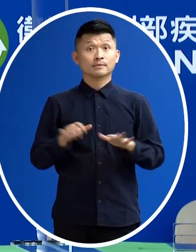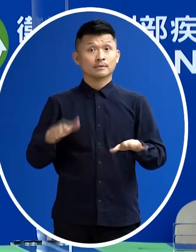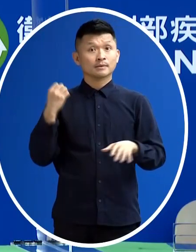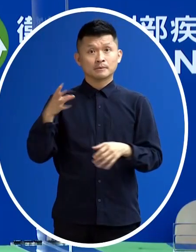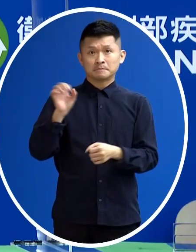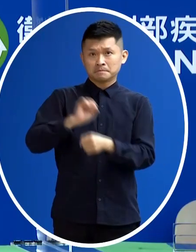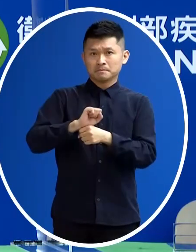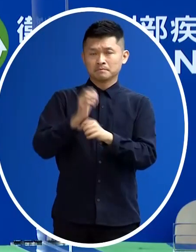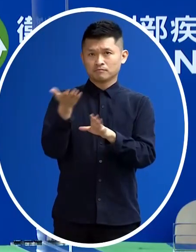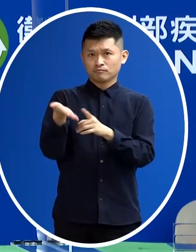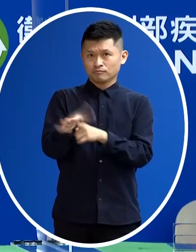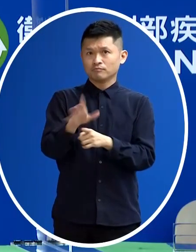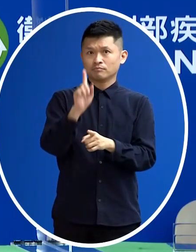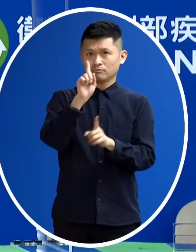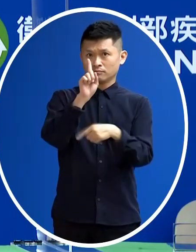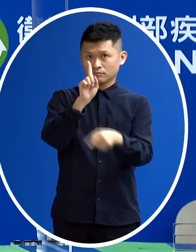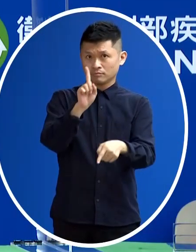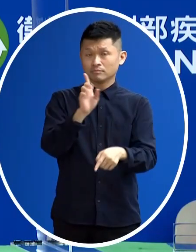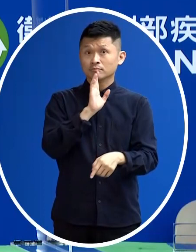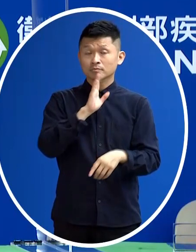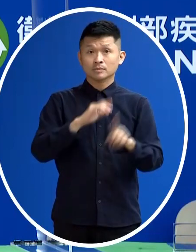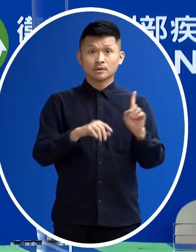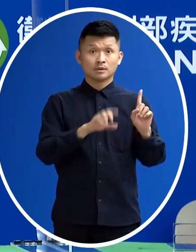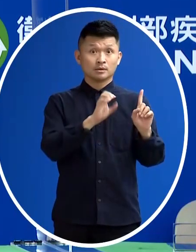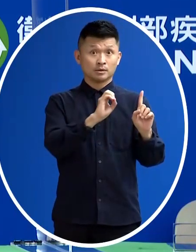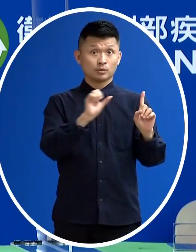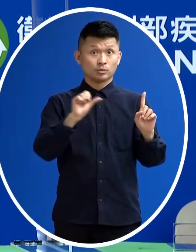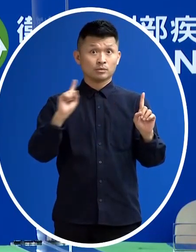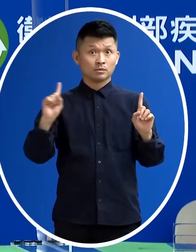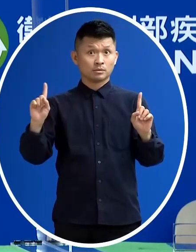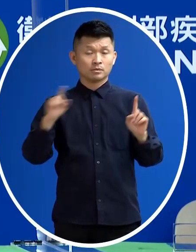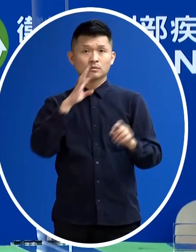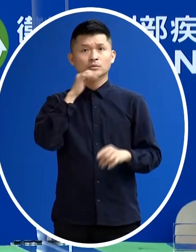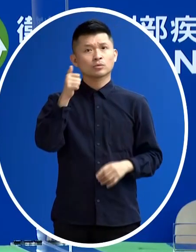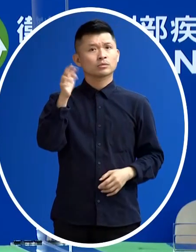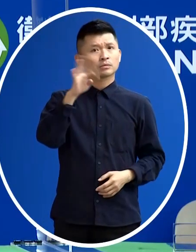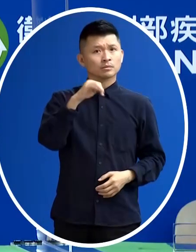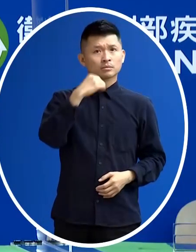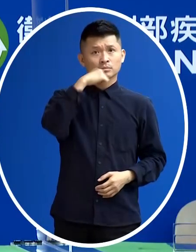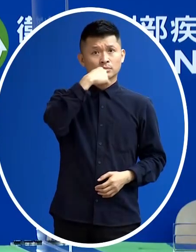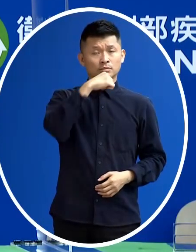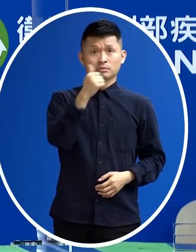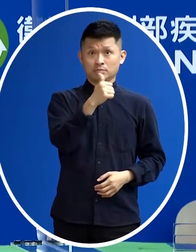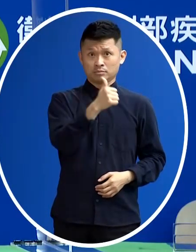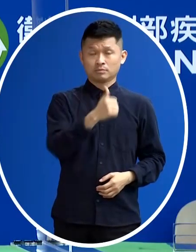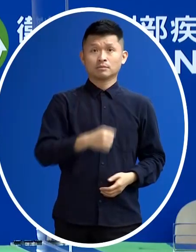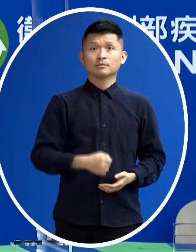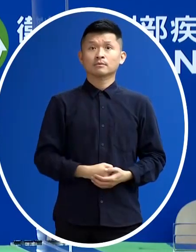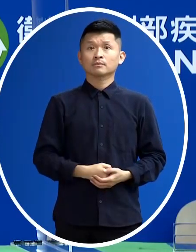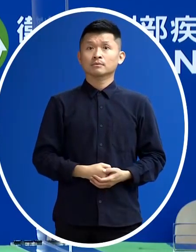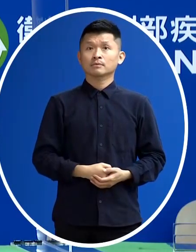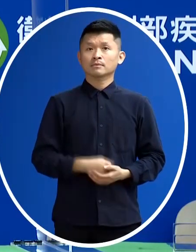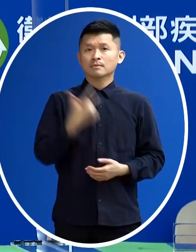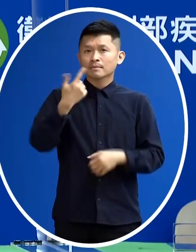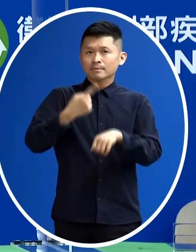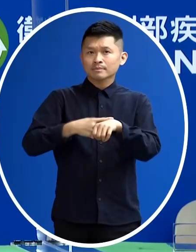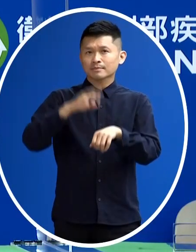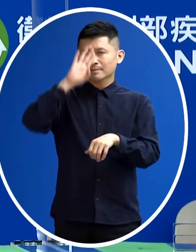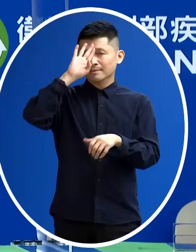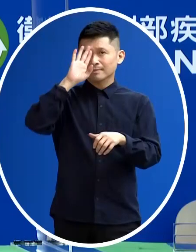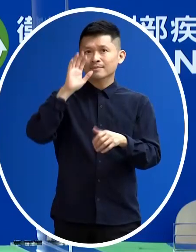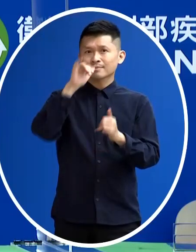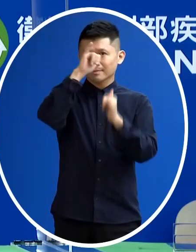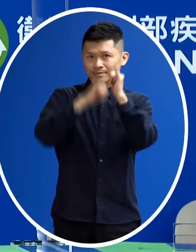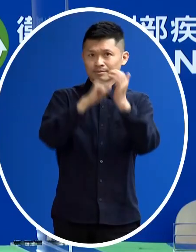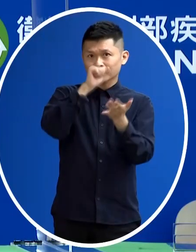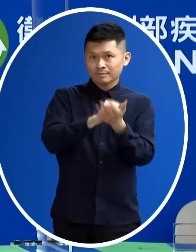增一例的死亡个案，案10511是50多岁的本国籍男性，具慢性病史及